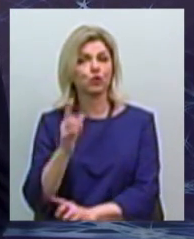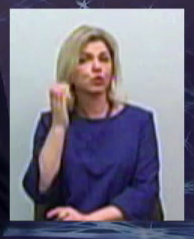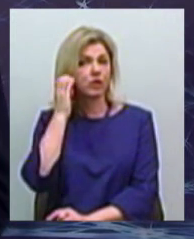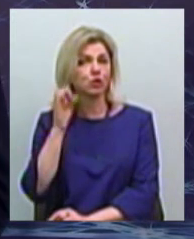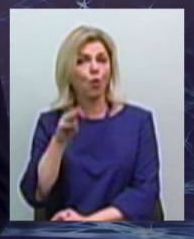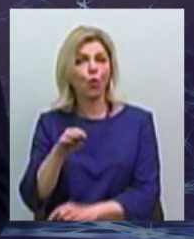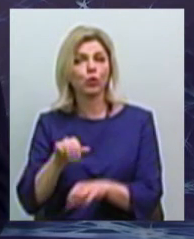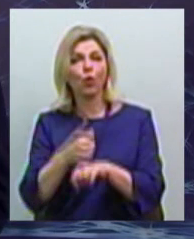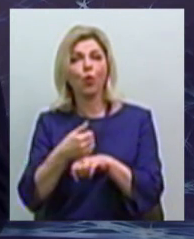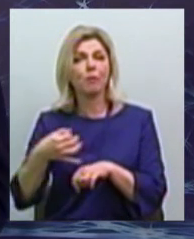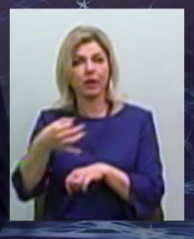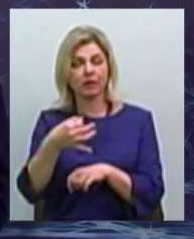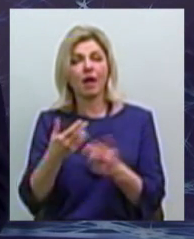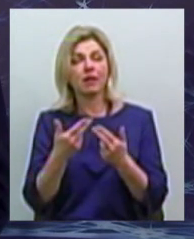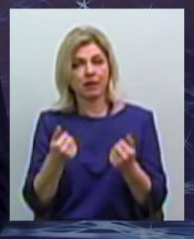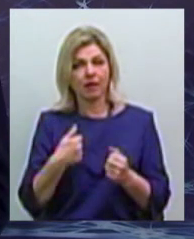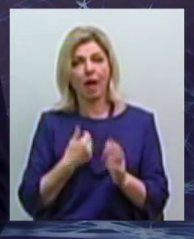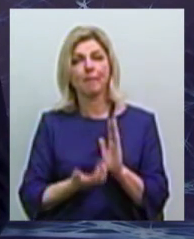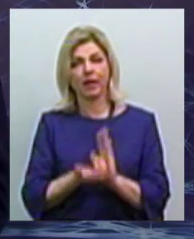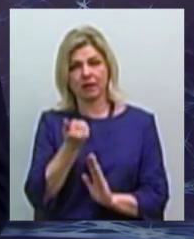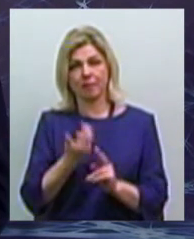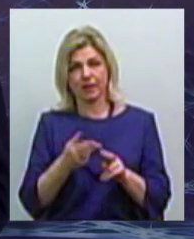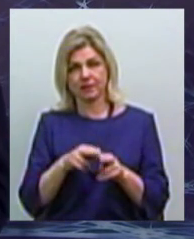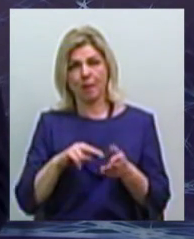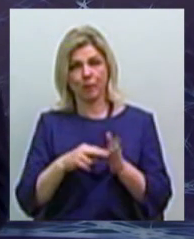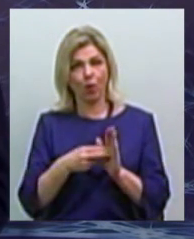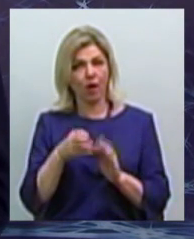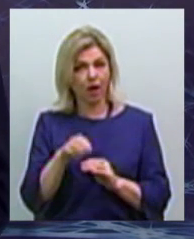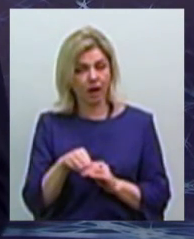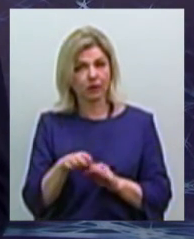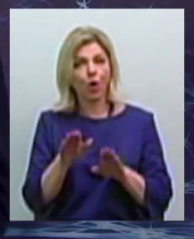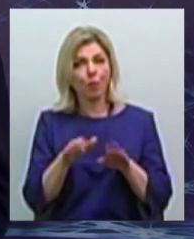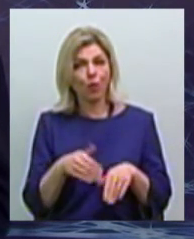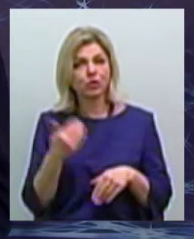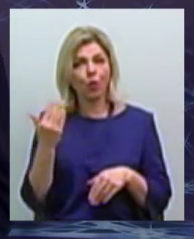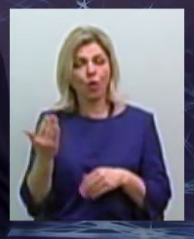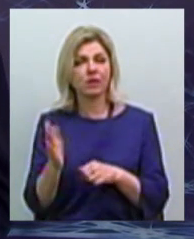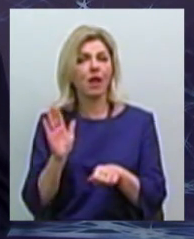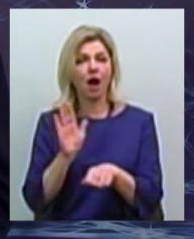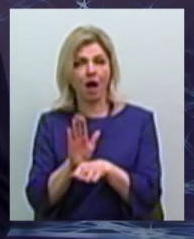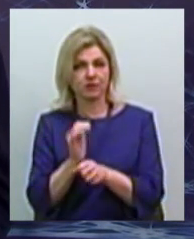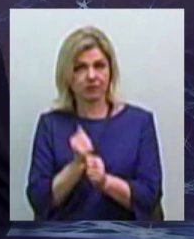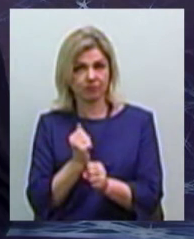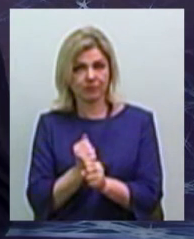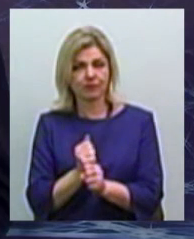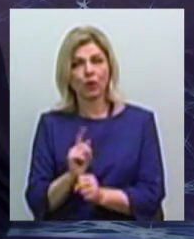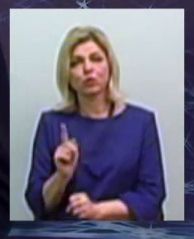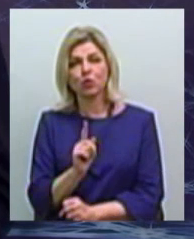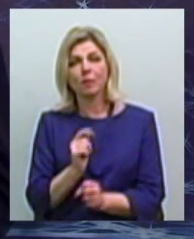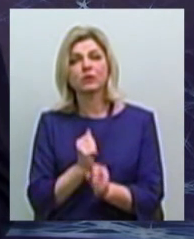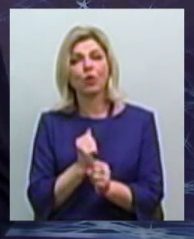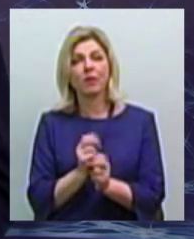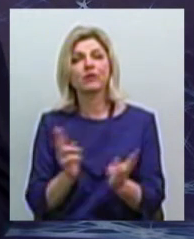Васильовича, це «Так, я підтримую цей проєкт». Після цього він надав наказ про те, щоб